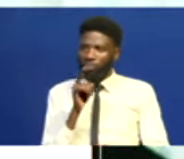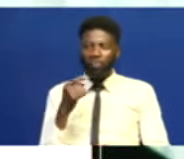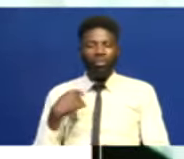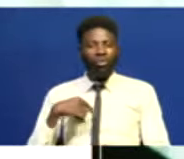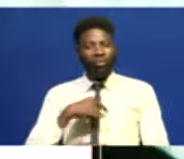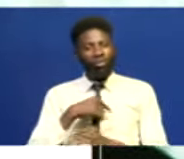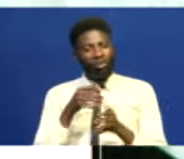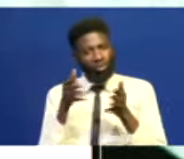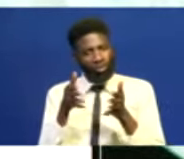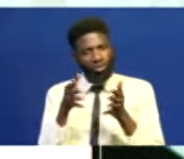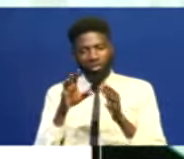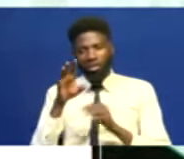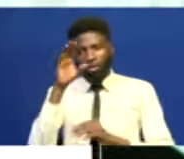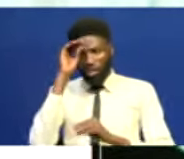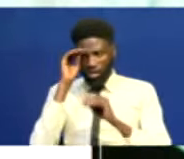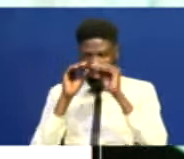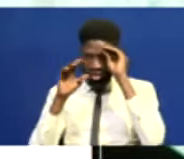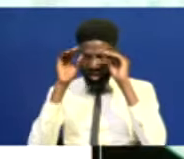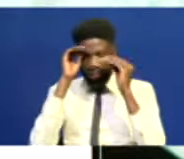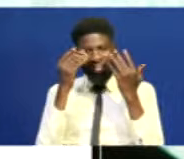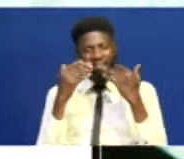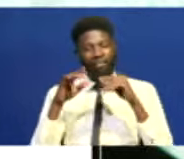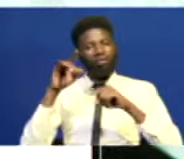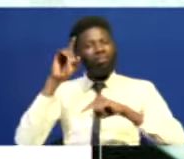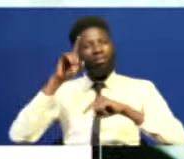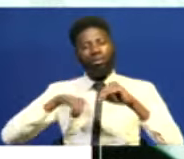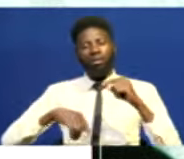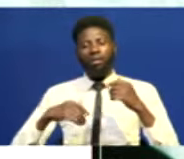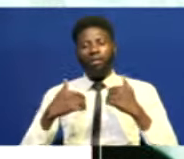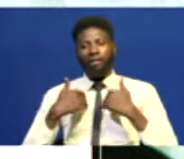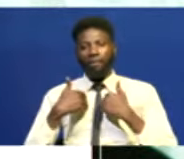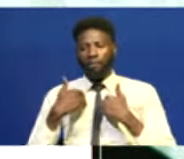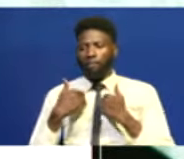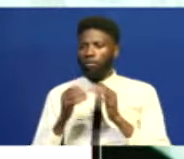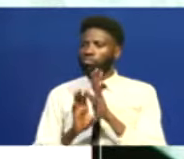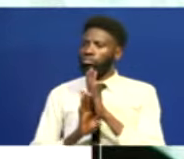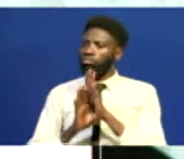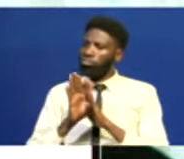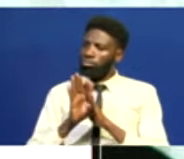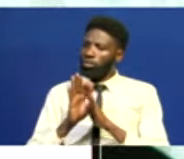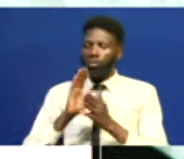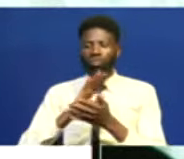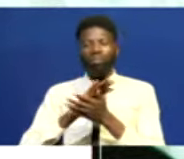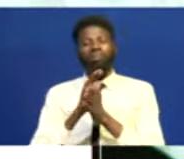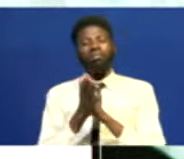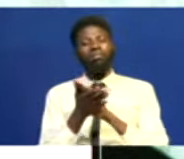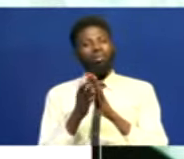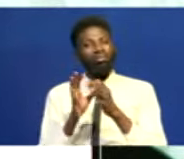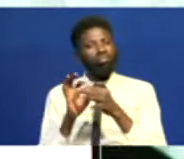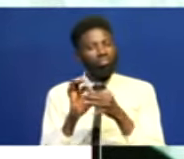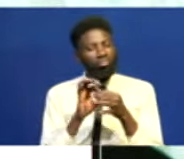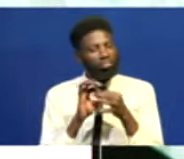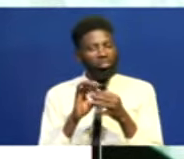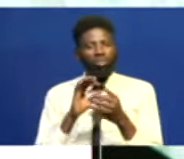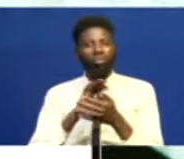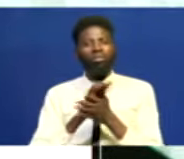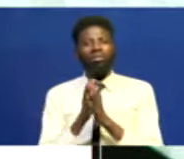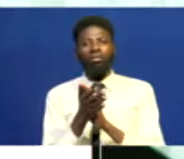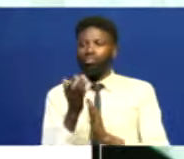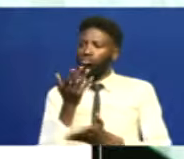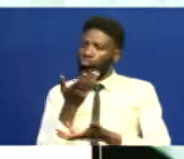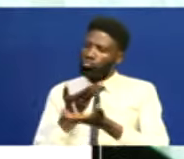leo, hakuwezi kuwa na maendeleo bila ushirikiano, bila kuongea